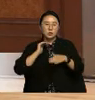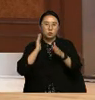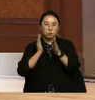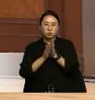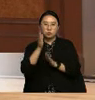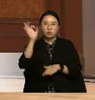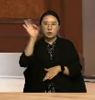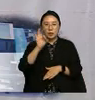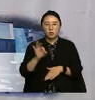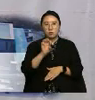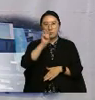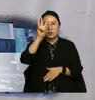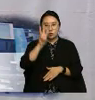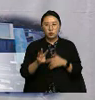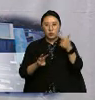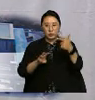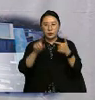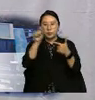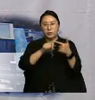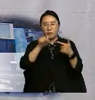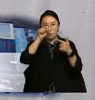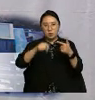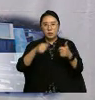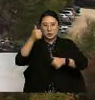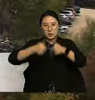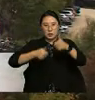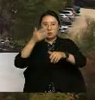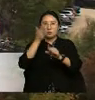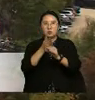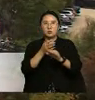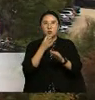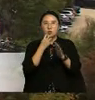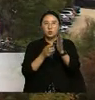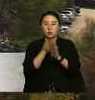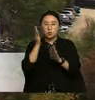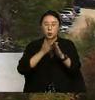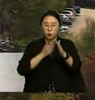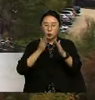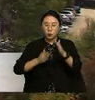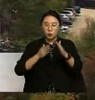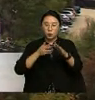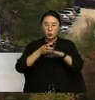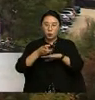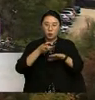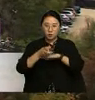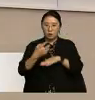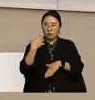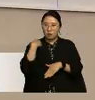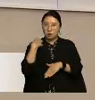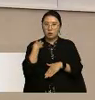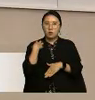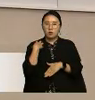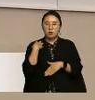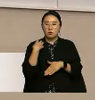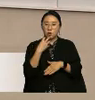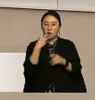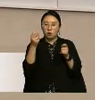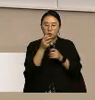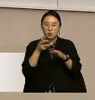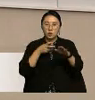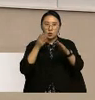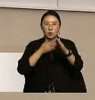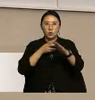의정부와 양주, 파주 등 6개 지자체가 뛰어들었습니다. 서울교통공사와 같은 역할을 할